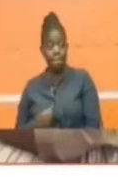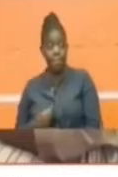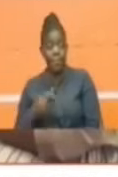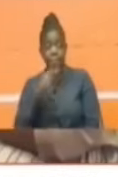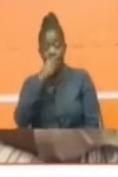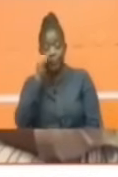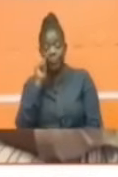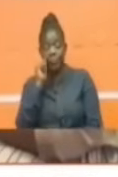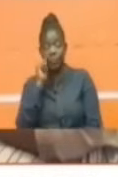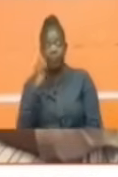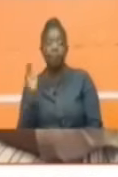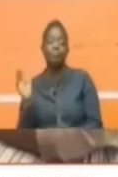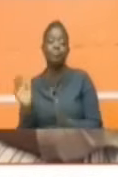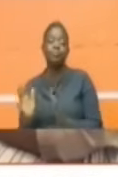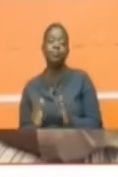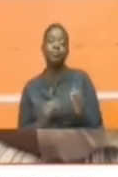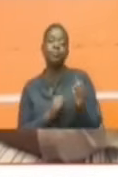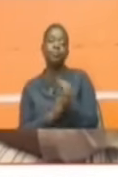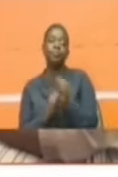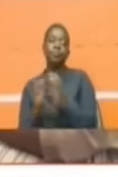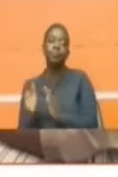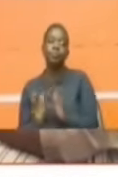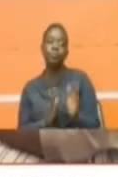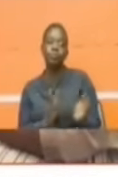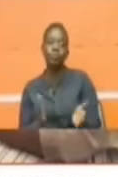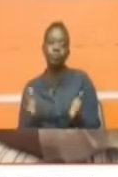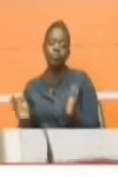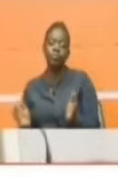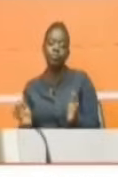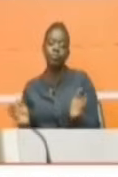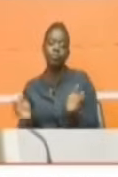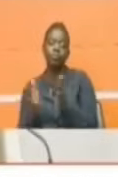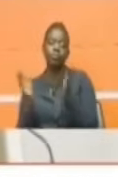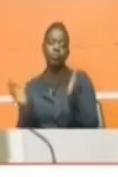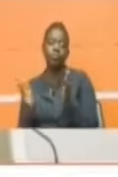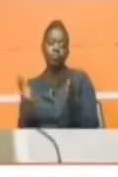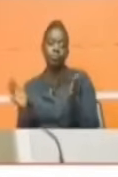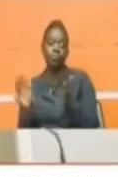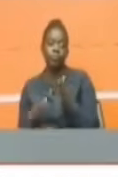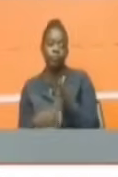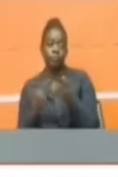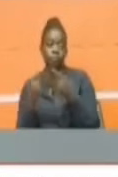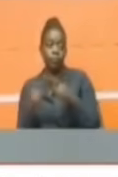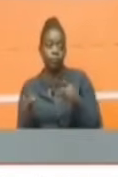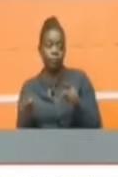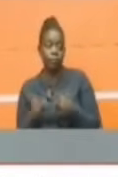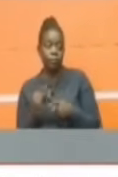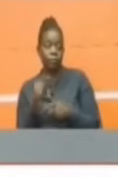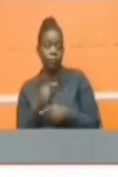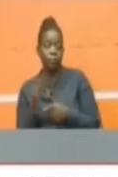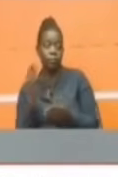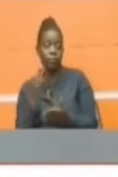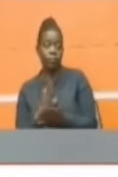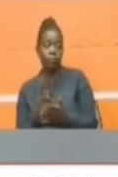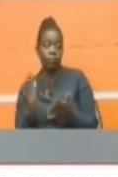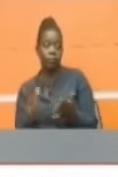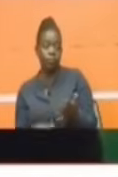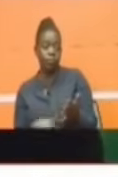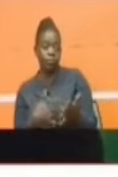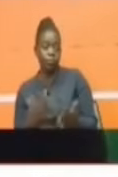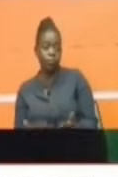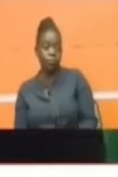enteekateeka eno nako nga kwaya ez'enjawulo okujjumbira empaka. Empaka zitongoza nga yeegatta ku bayimbi